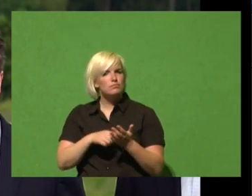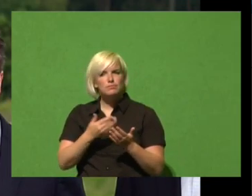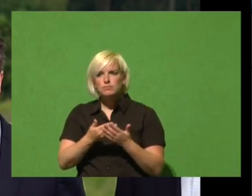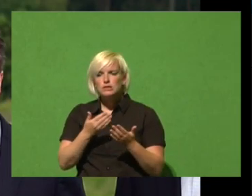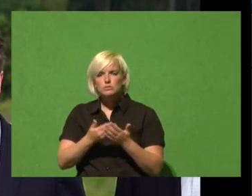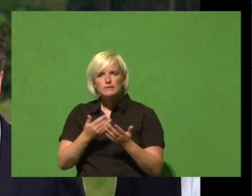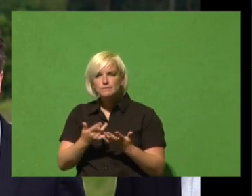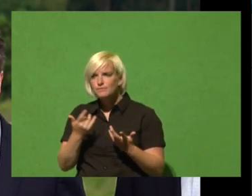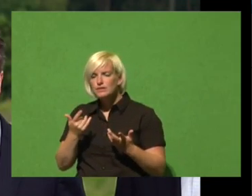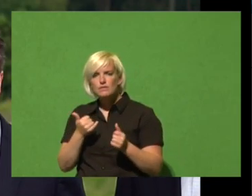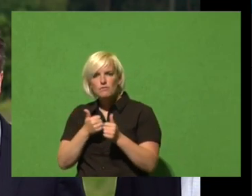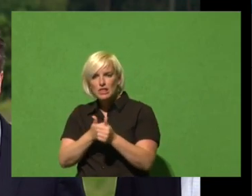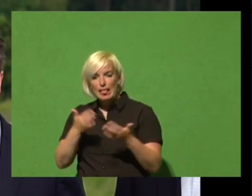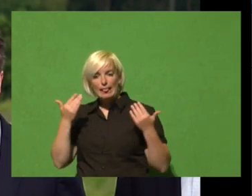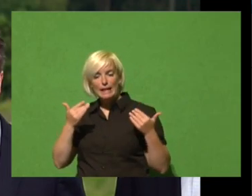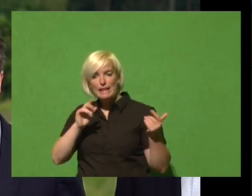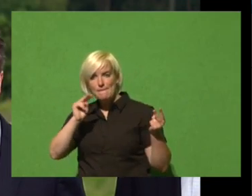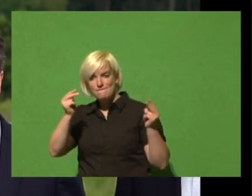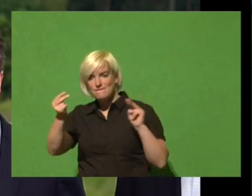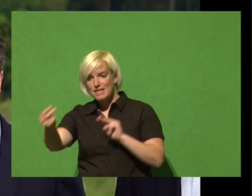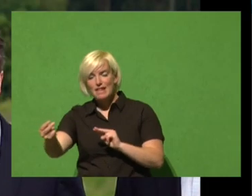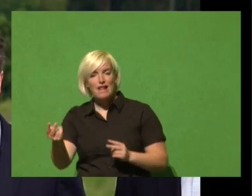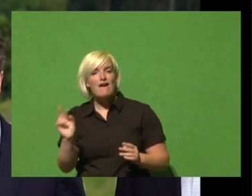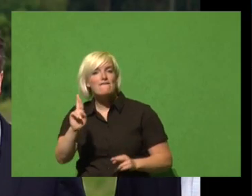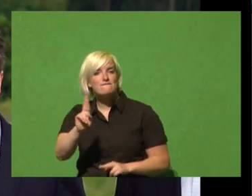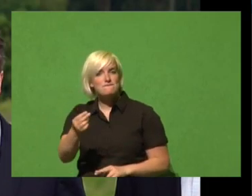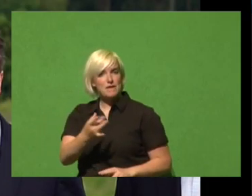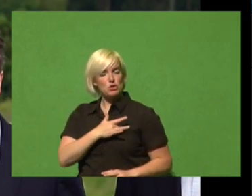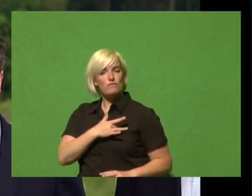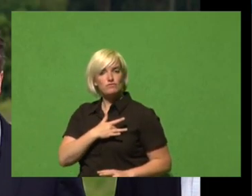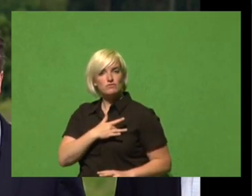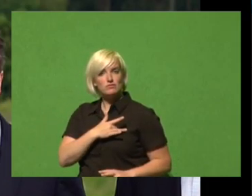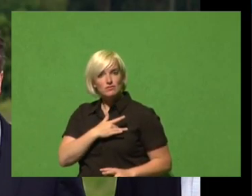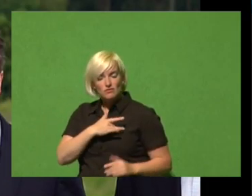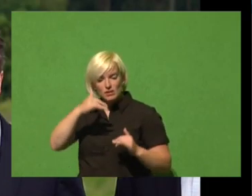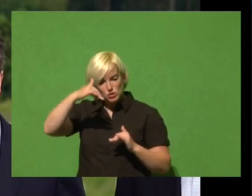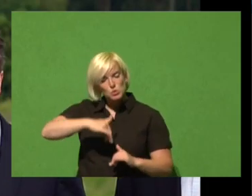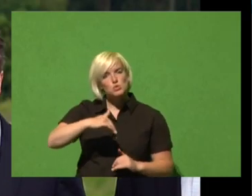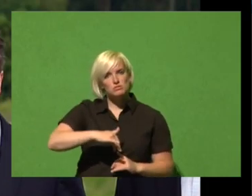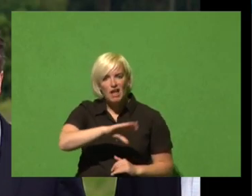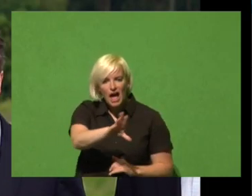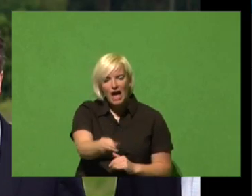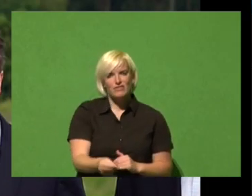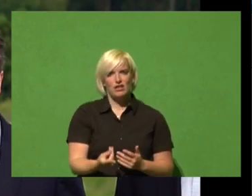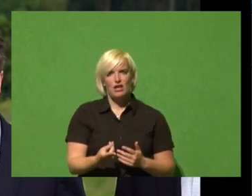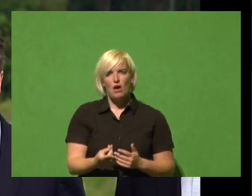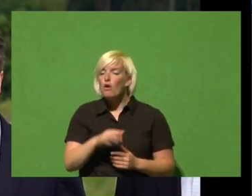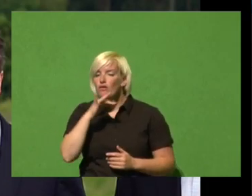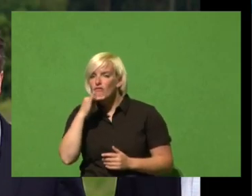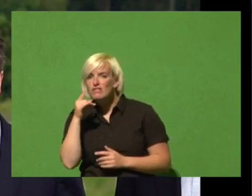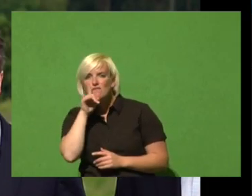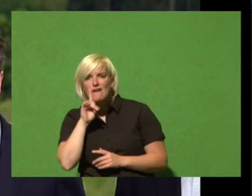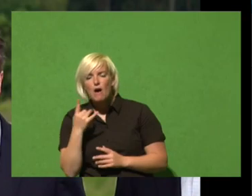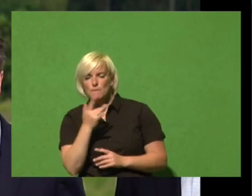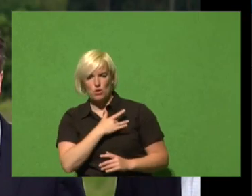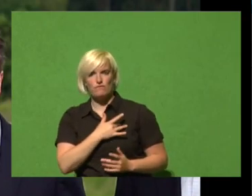massiv von den Folgen vom Klimawandel betroffen sind, dann sind das häufig Menschen im globalen Süden, dann sind das überproportional Frauen, und das wollen wir als Grüne